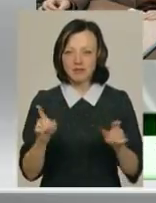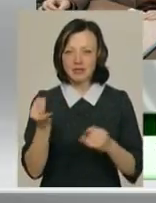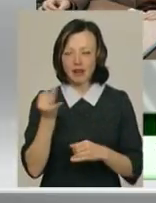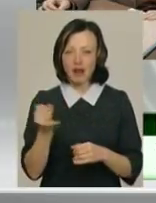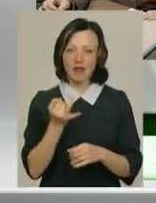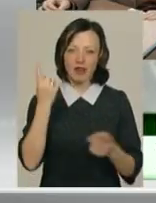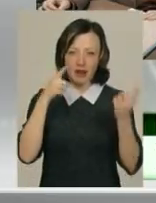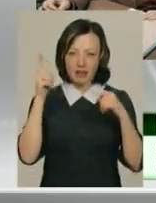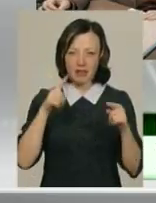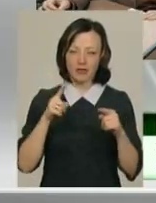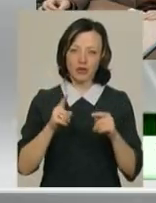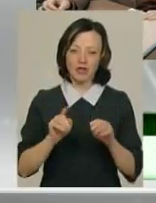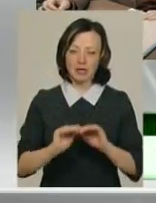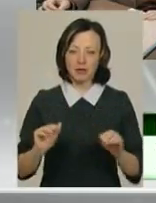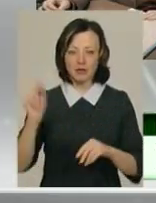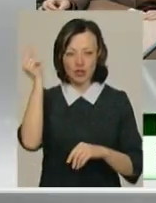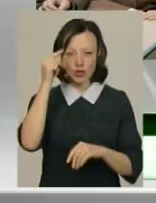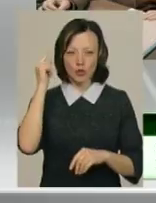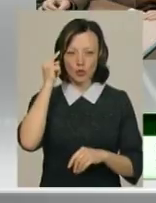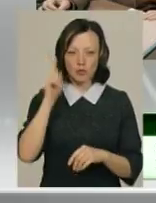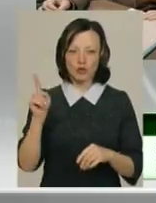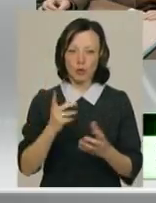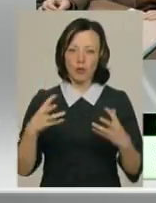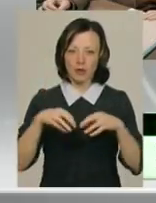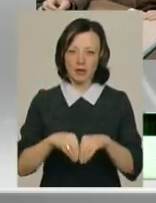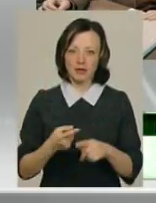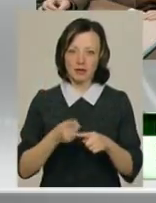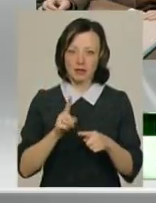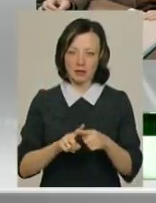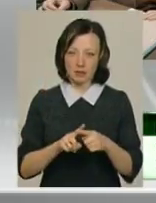будемо креативно дітьми вчитися думати, якось так, щоб об'ємні такі в